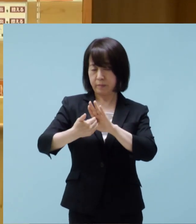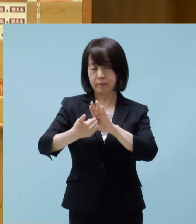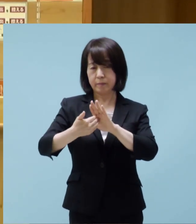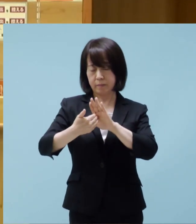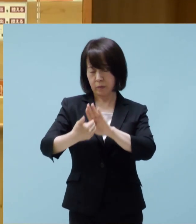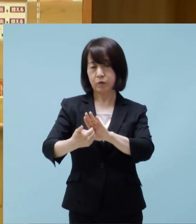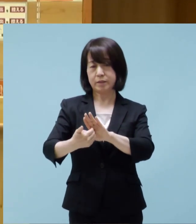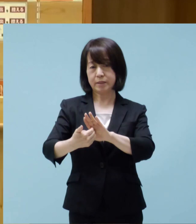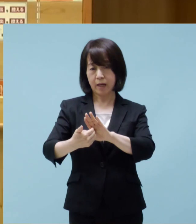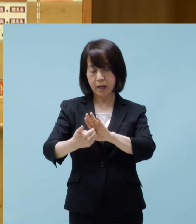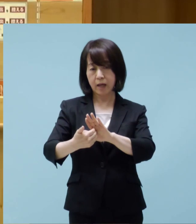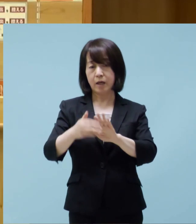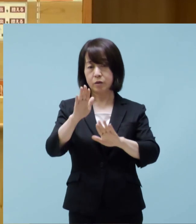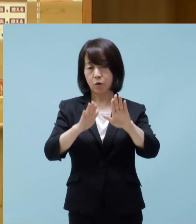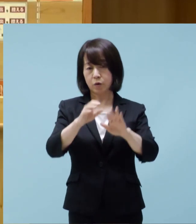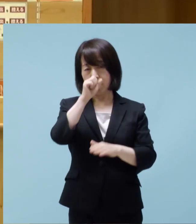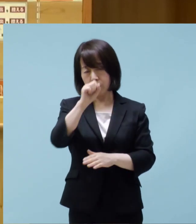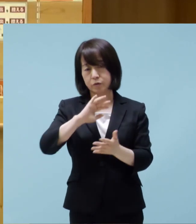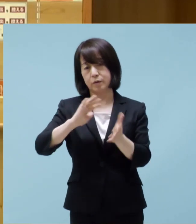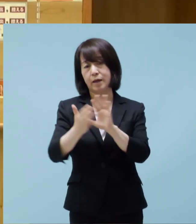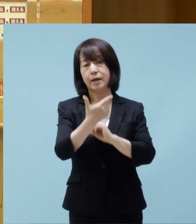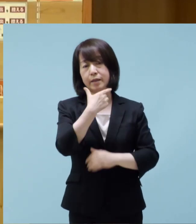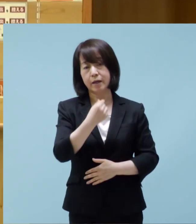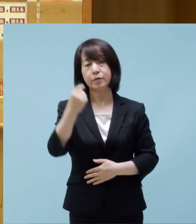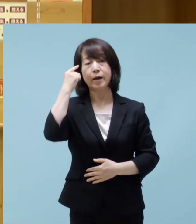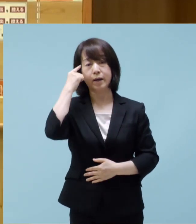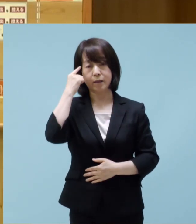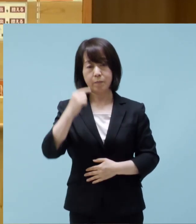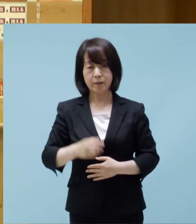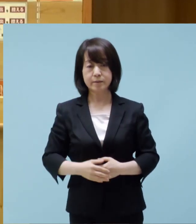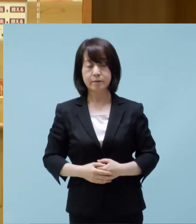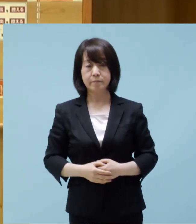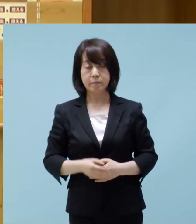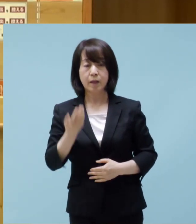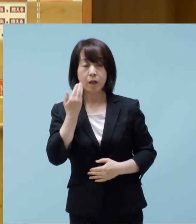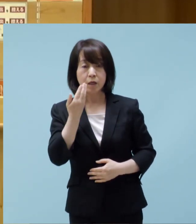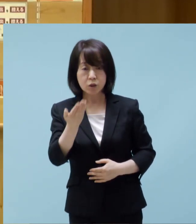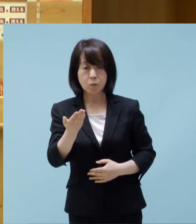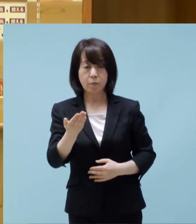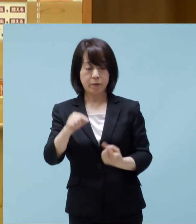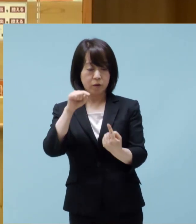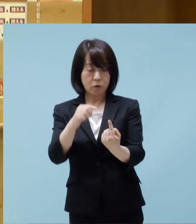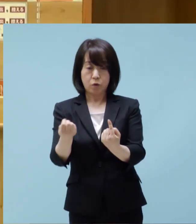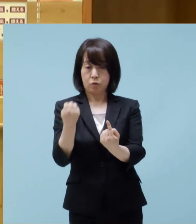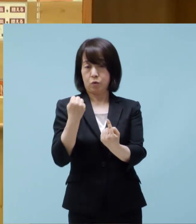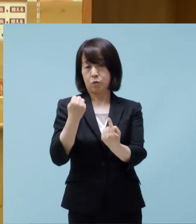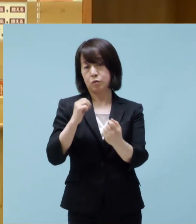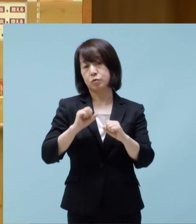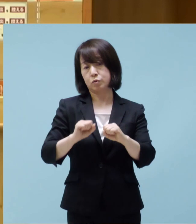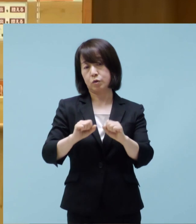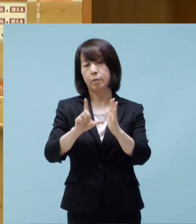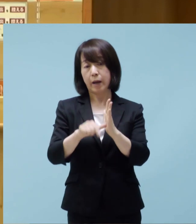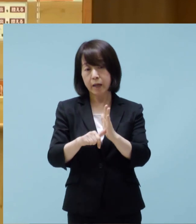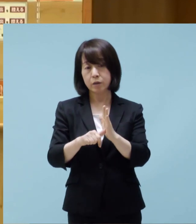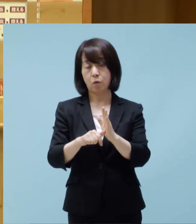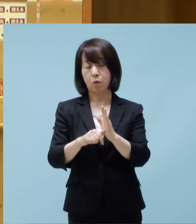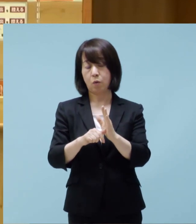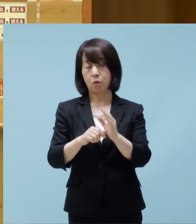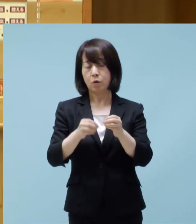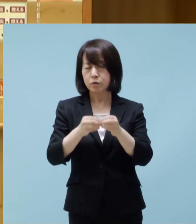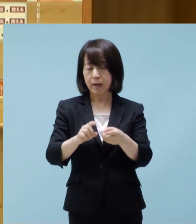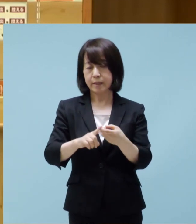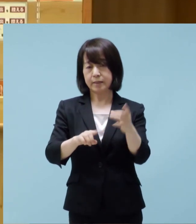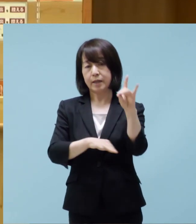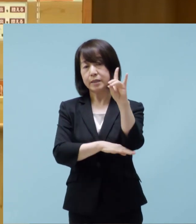善していきたいというふうに考えています。 措置を強める場合の具体的な基準等は現時点ではお考えはありません